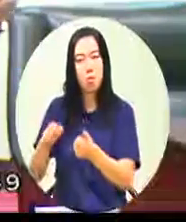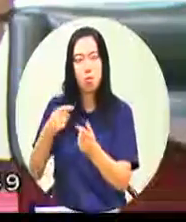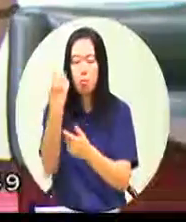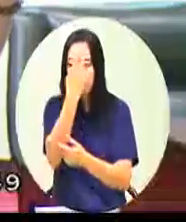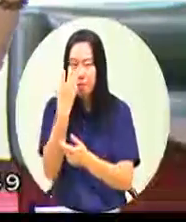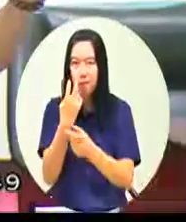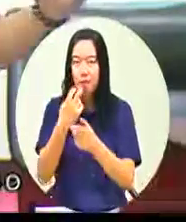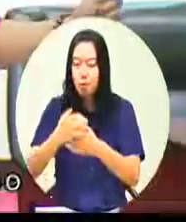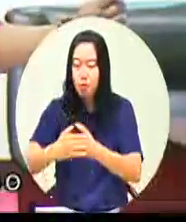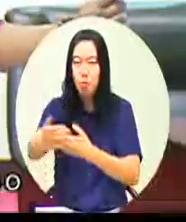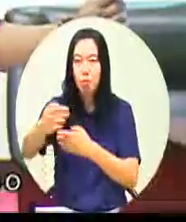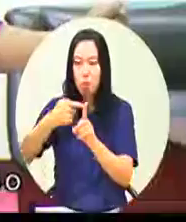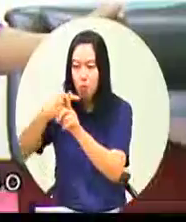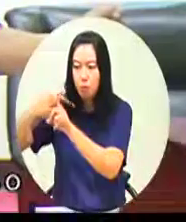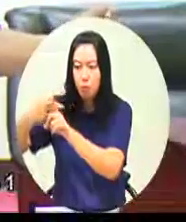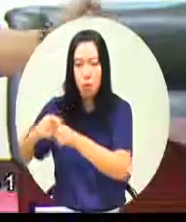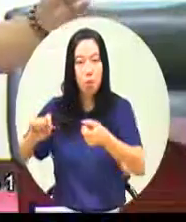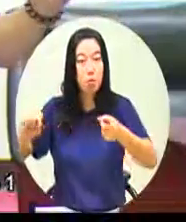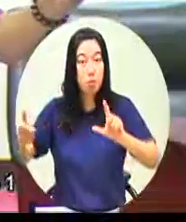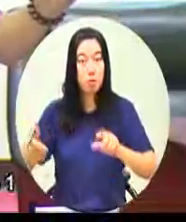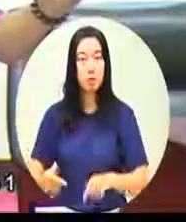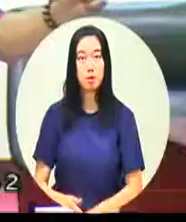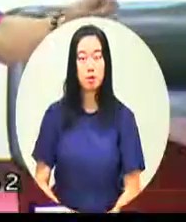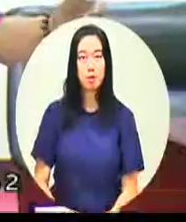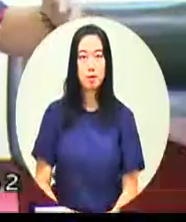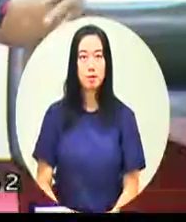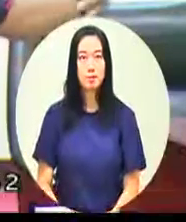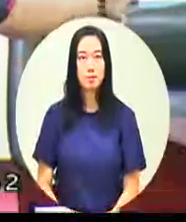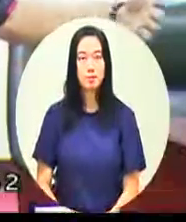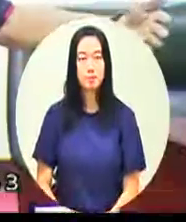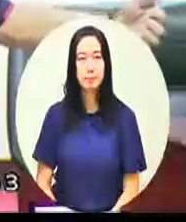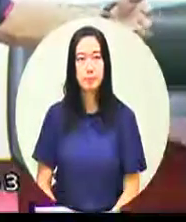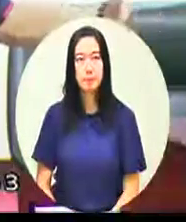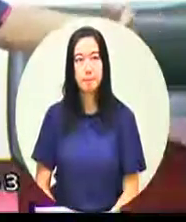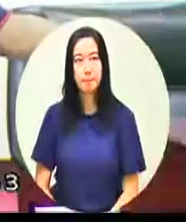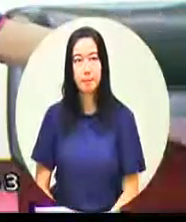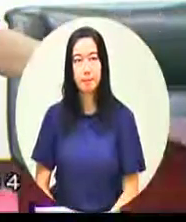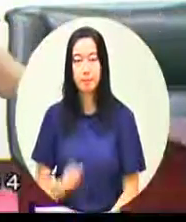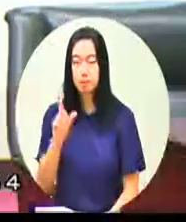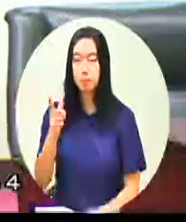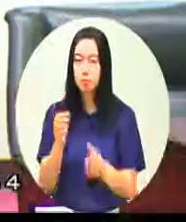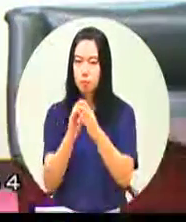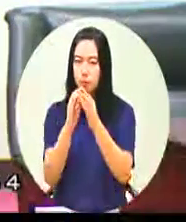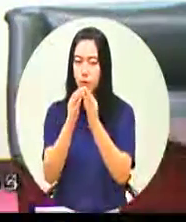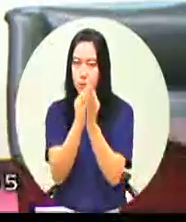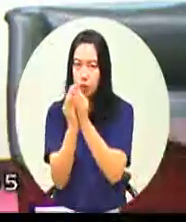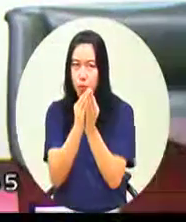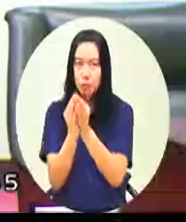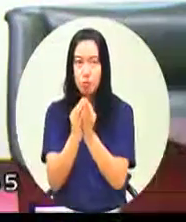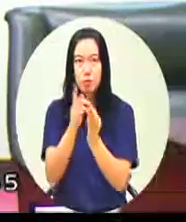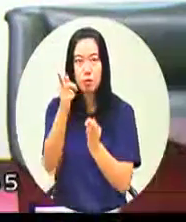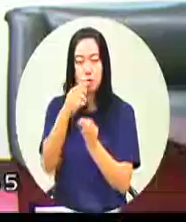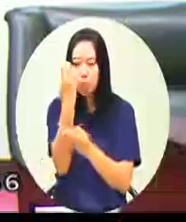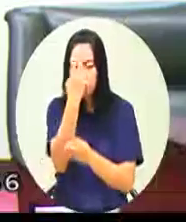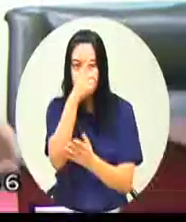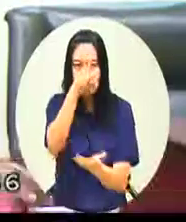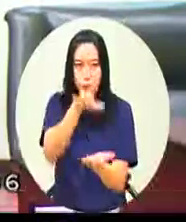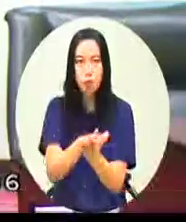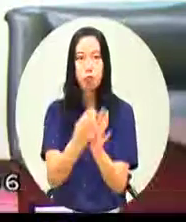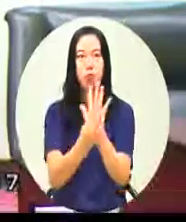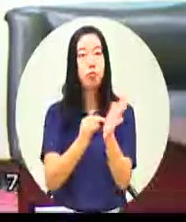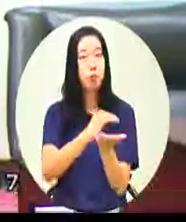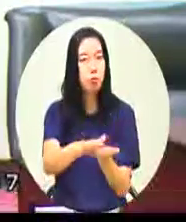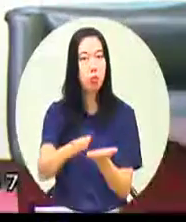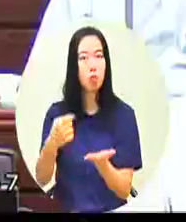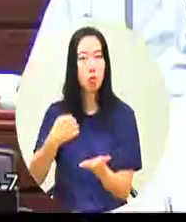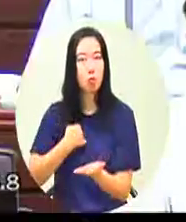中，我们台那个桃园是好像是一波得当解决，咱只爱两工。 应该